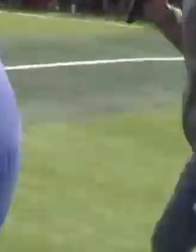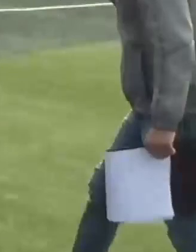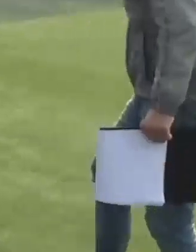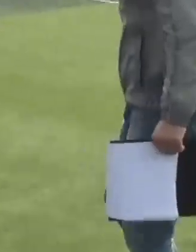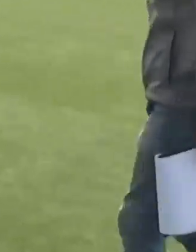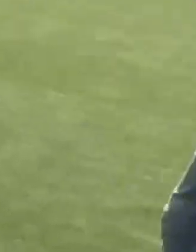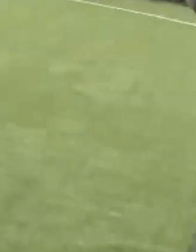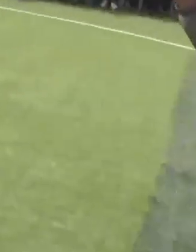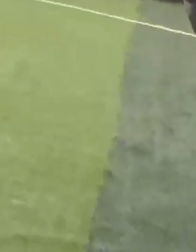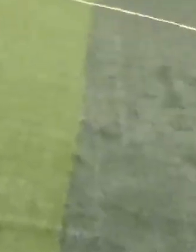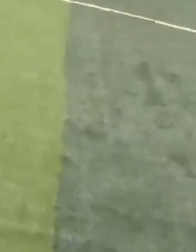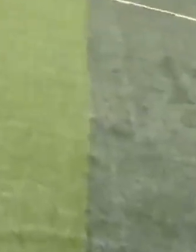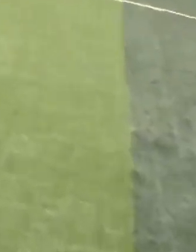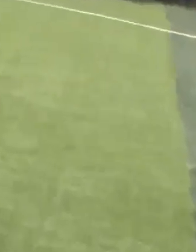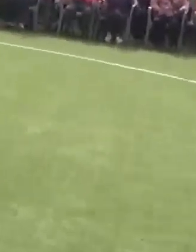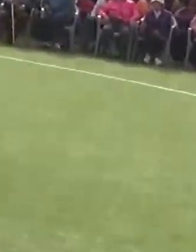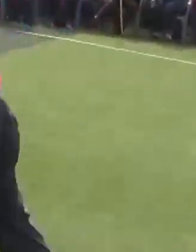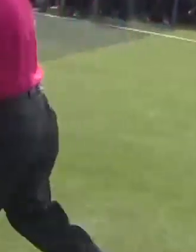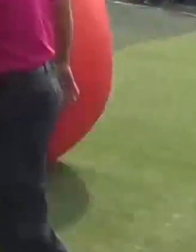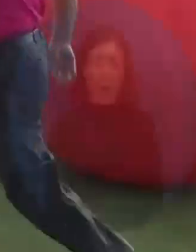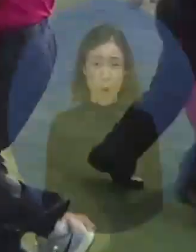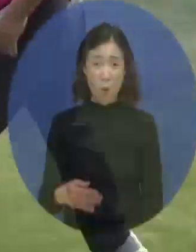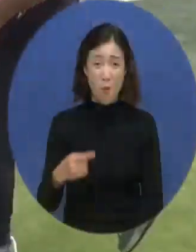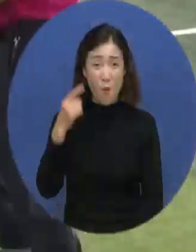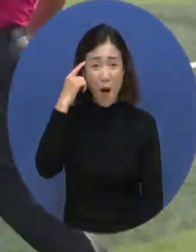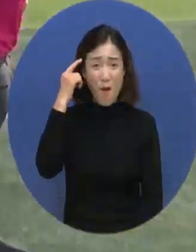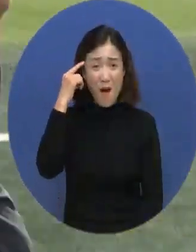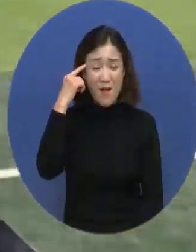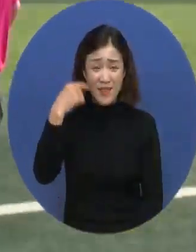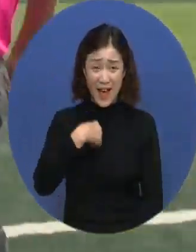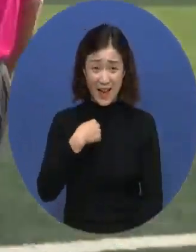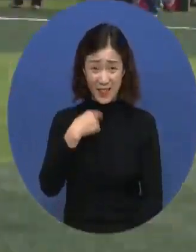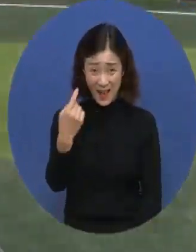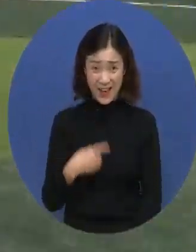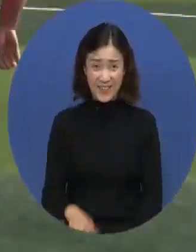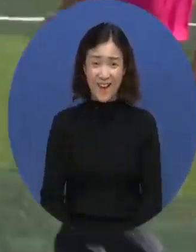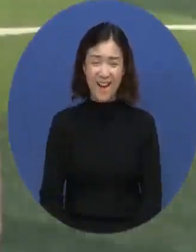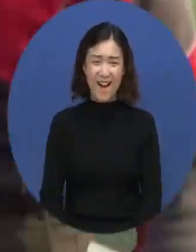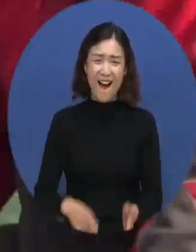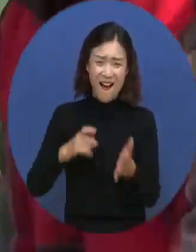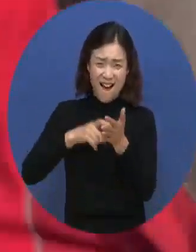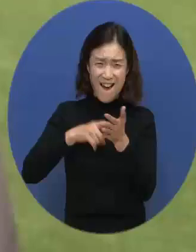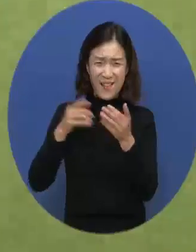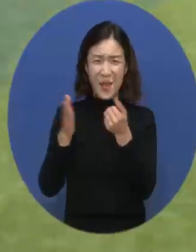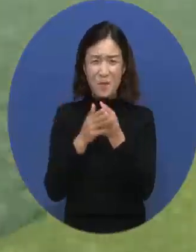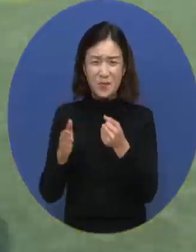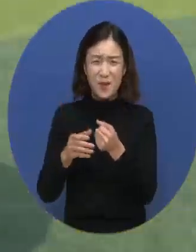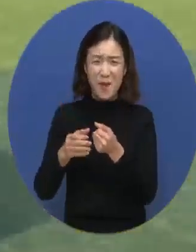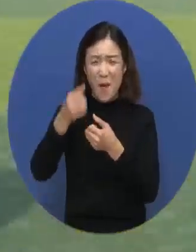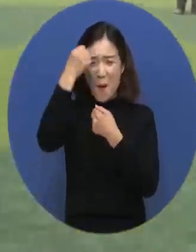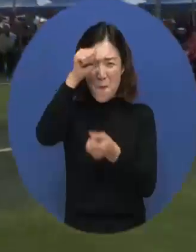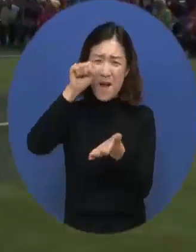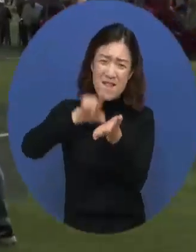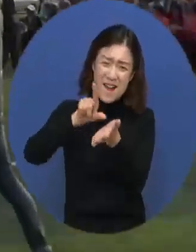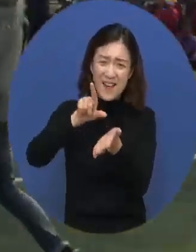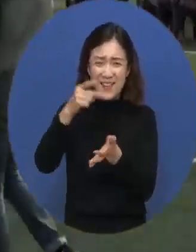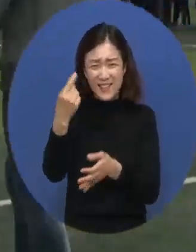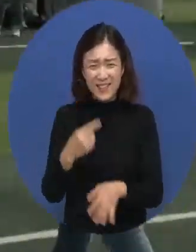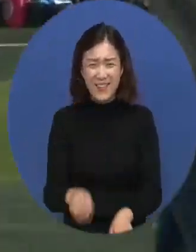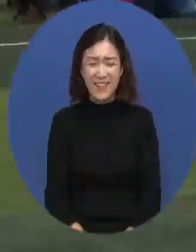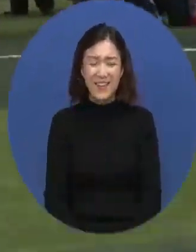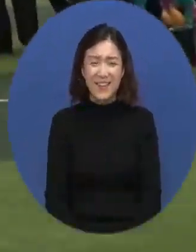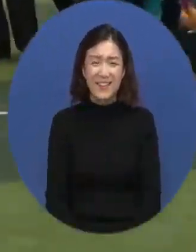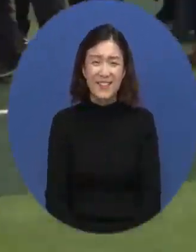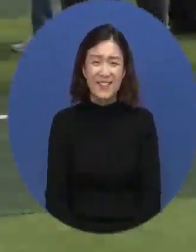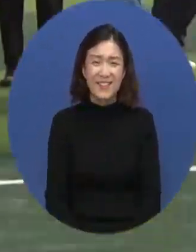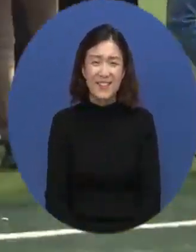해주시면. 아, 왜 나한테 좋아? 급하니까 발차기도 나오는데요. 나를 깔아먹으려고.